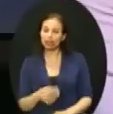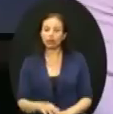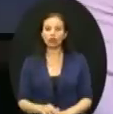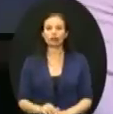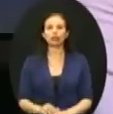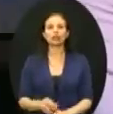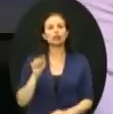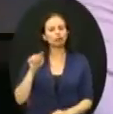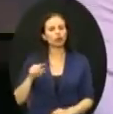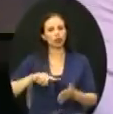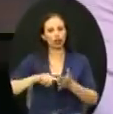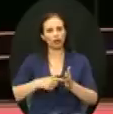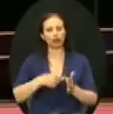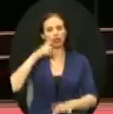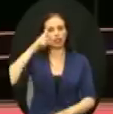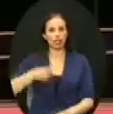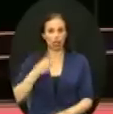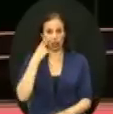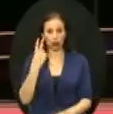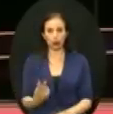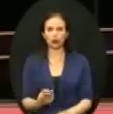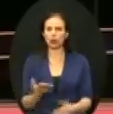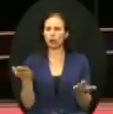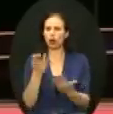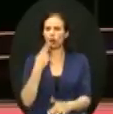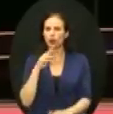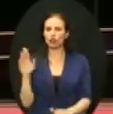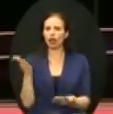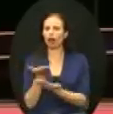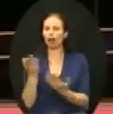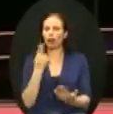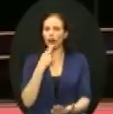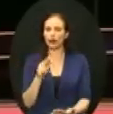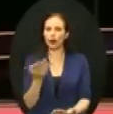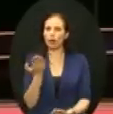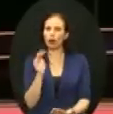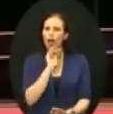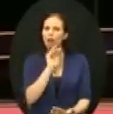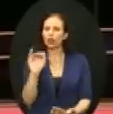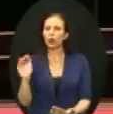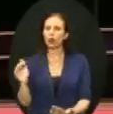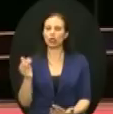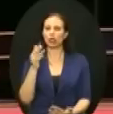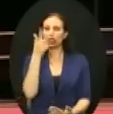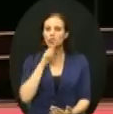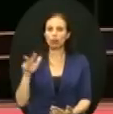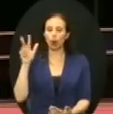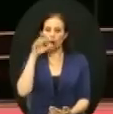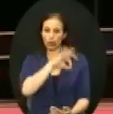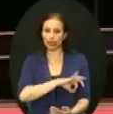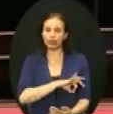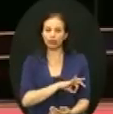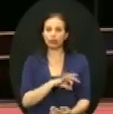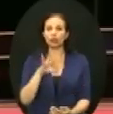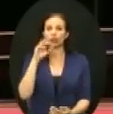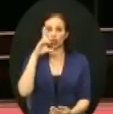התכוונו הדברים. צריך לראות מה הובטח, איך הובטח, איך היו הפניות לציבור הרוסי. כאשר הציבור